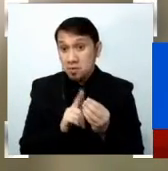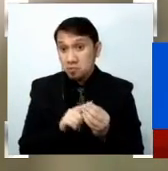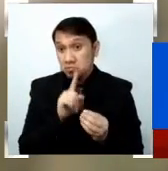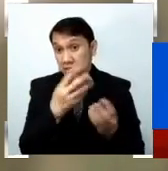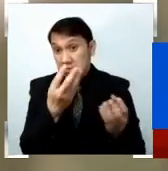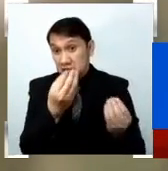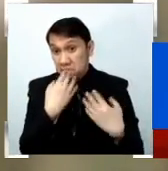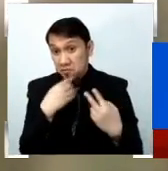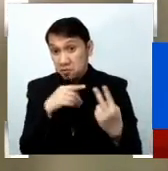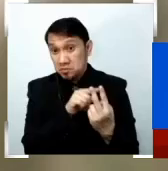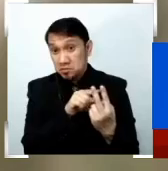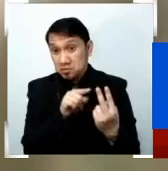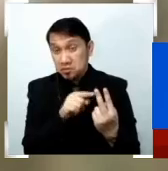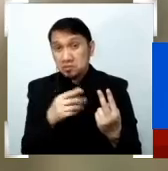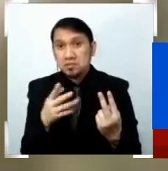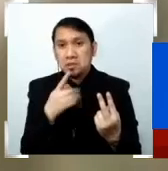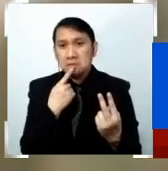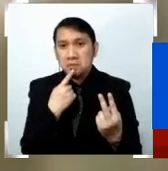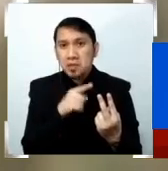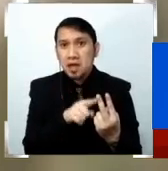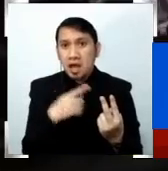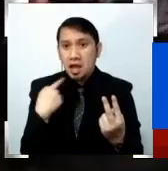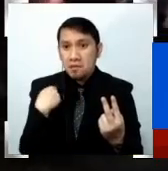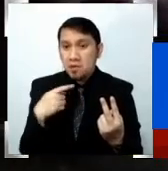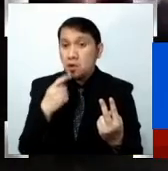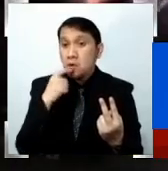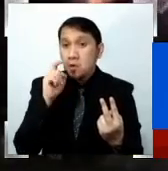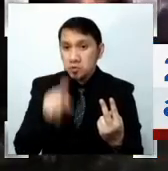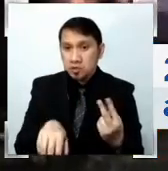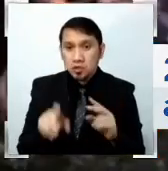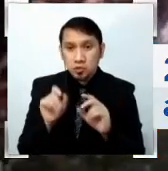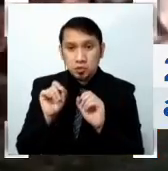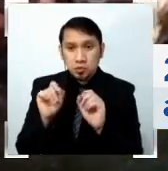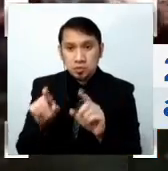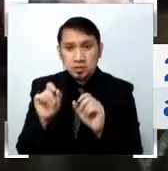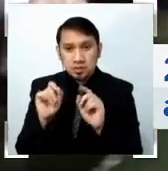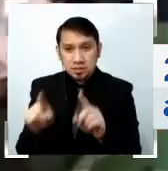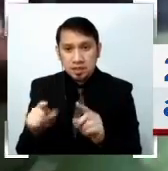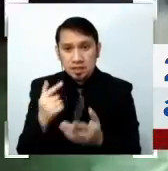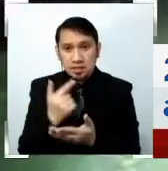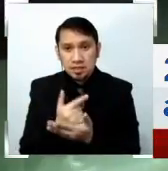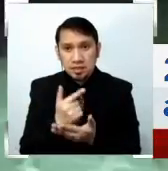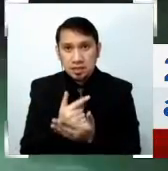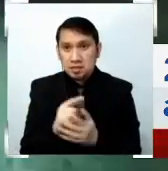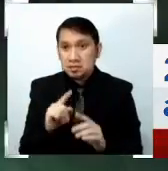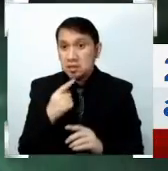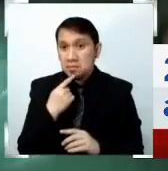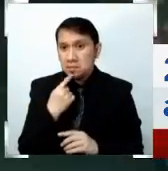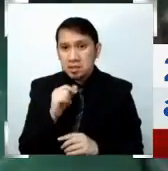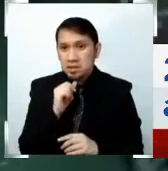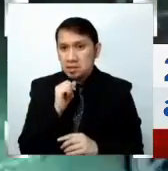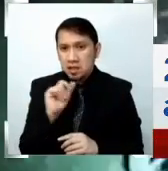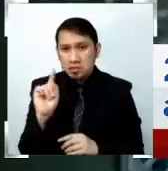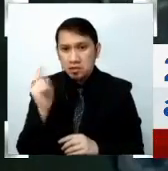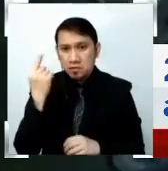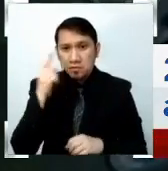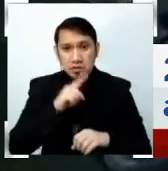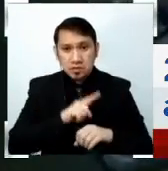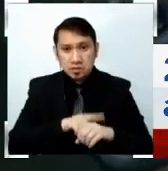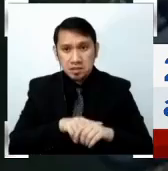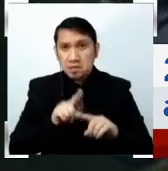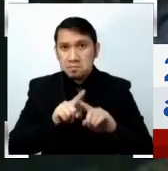sa kanyang naguutos na ibenta itong mga baril na to. Actually, hindi ito yung first time niyang pagbebenta, pero makarami na raw siya nang